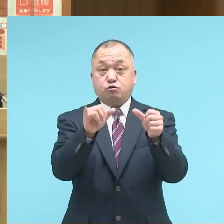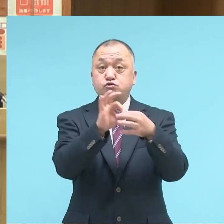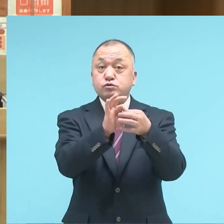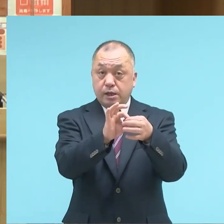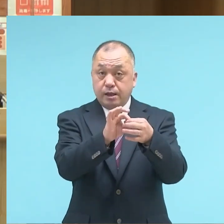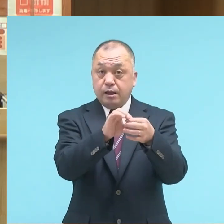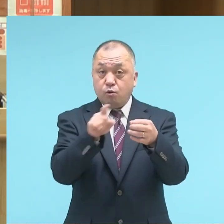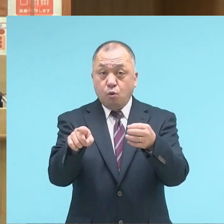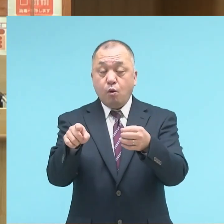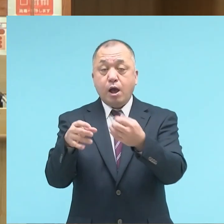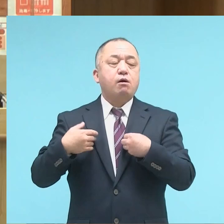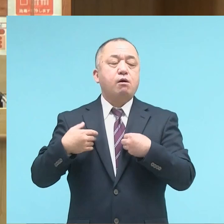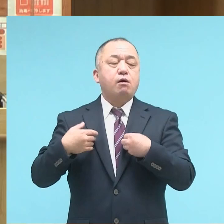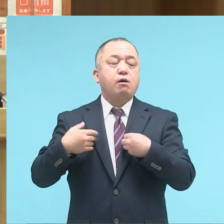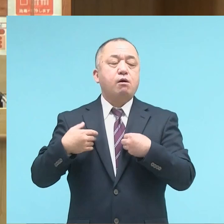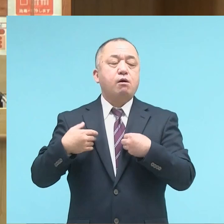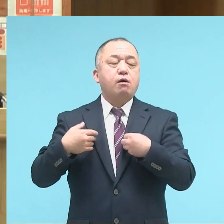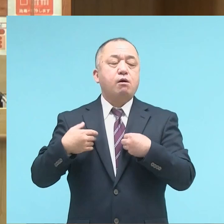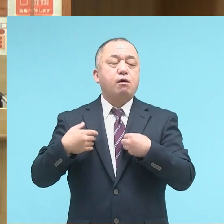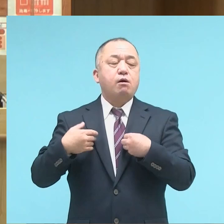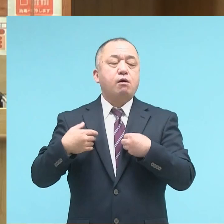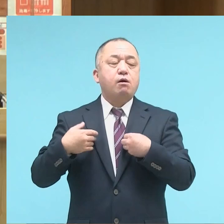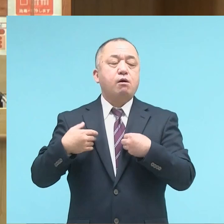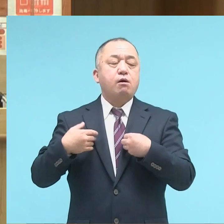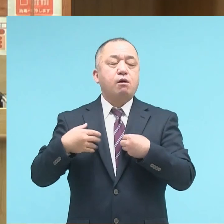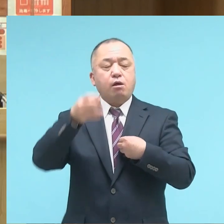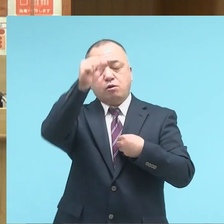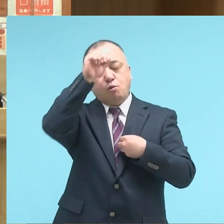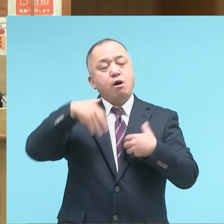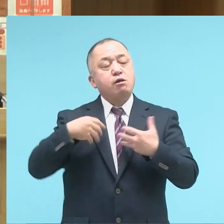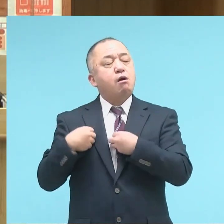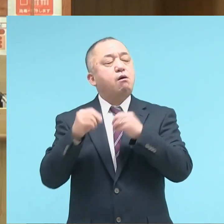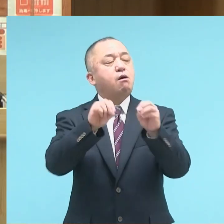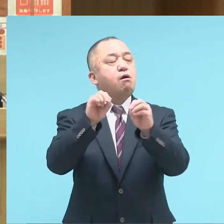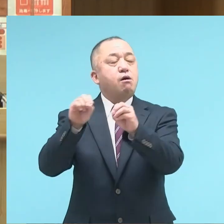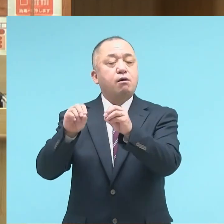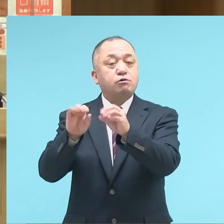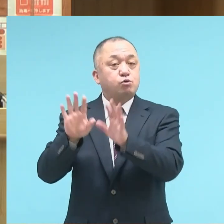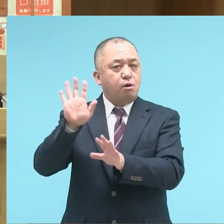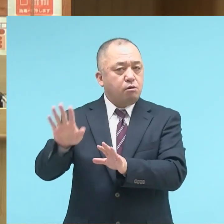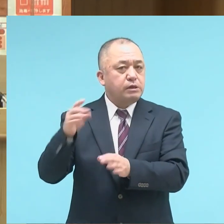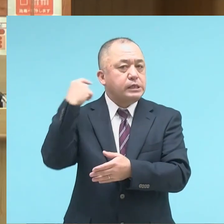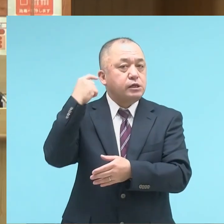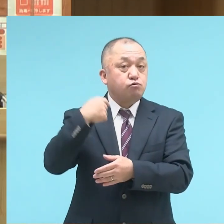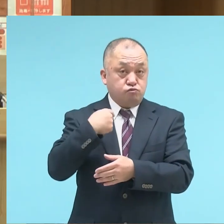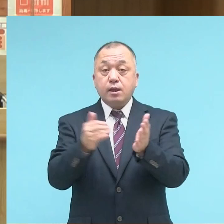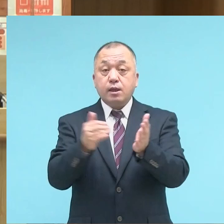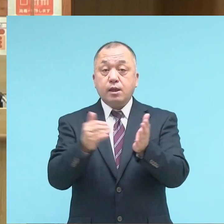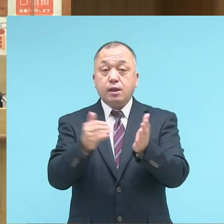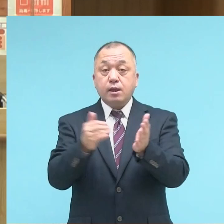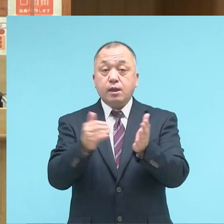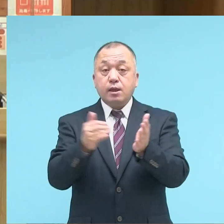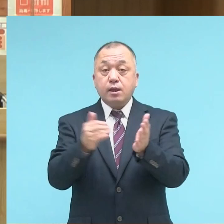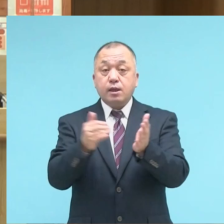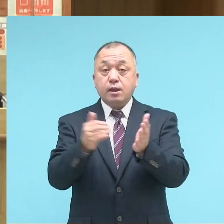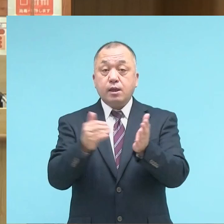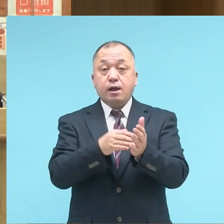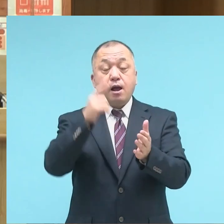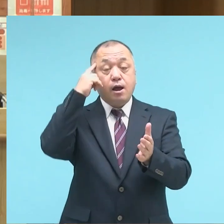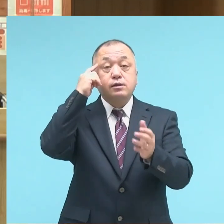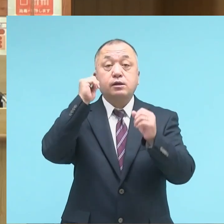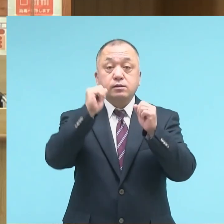川に関しても無症状者からの感染というような話が、報道などであったりとします。となりますと、これまで